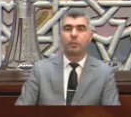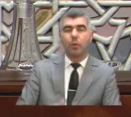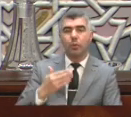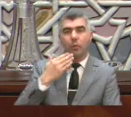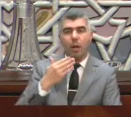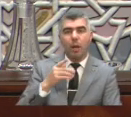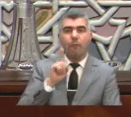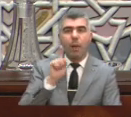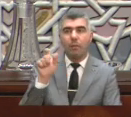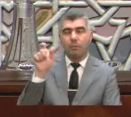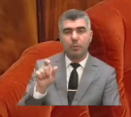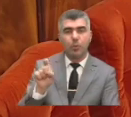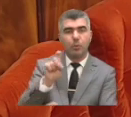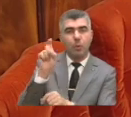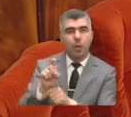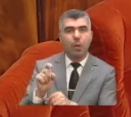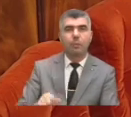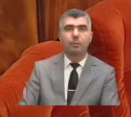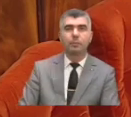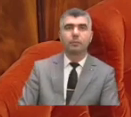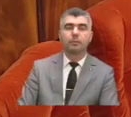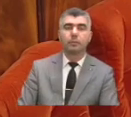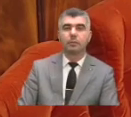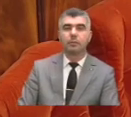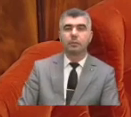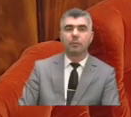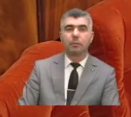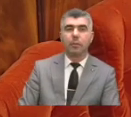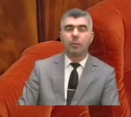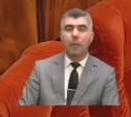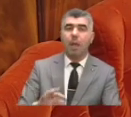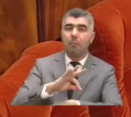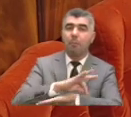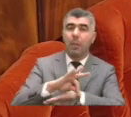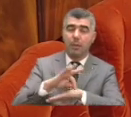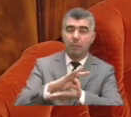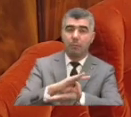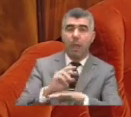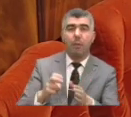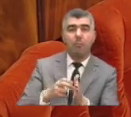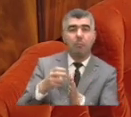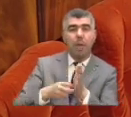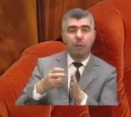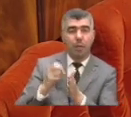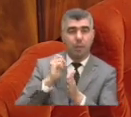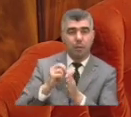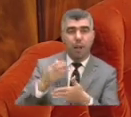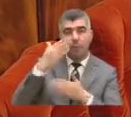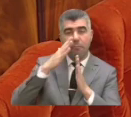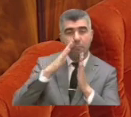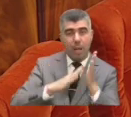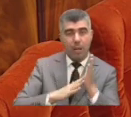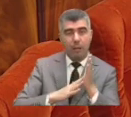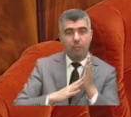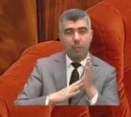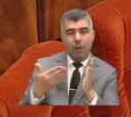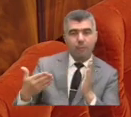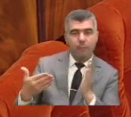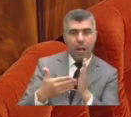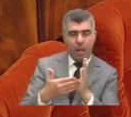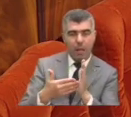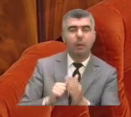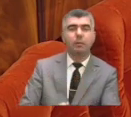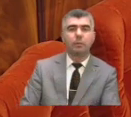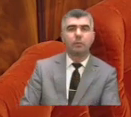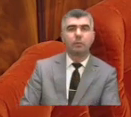السيده النائبه على طرح هذا السؤال. هذا قام المكتب الوطني للسكك الحديديه خلال العقدين الاخيرين من